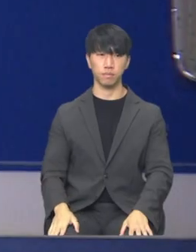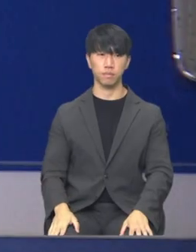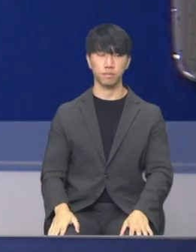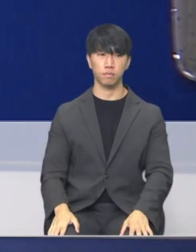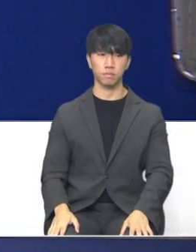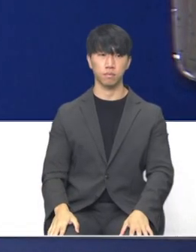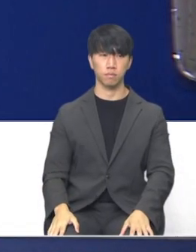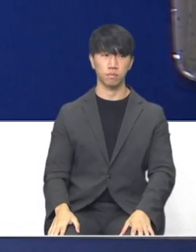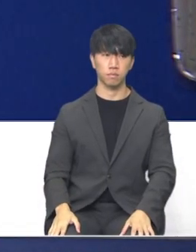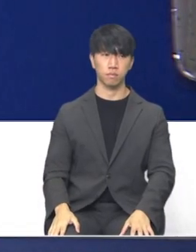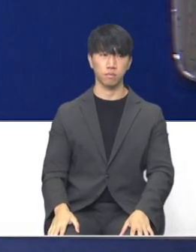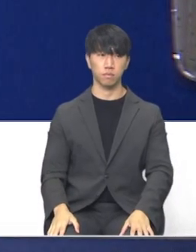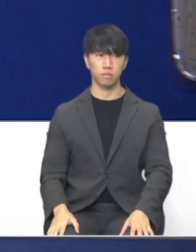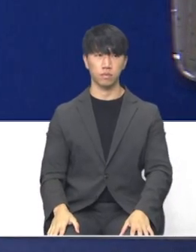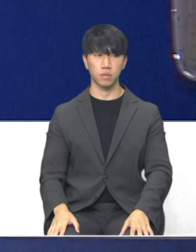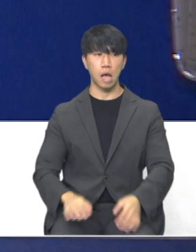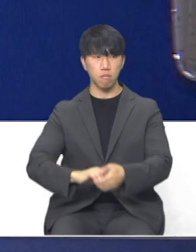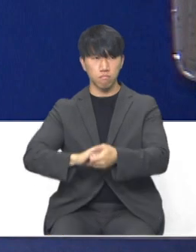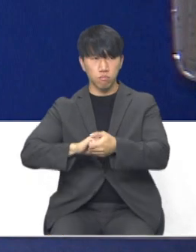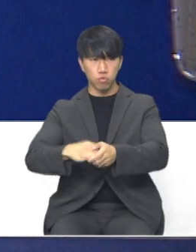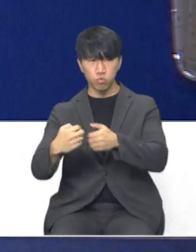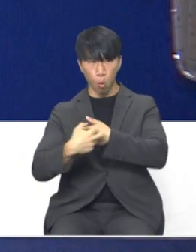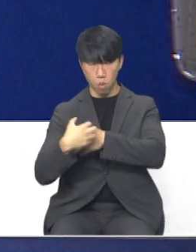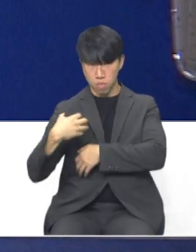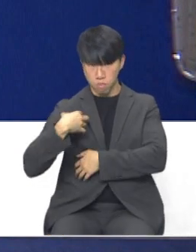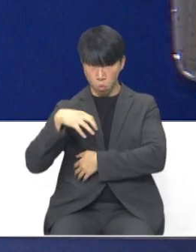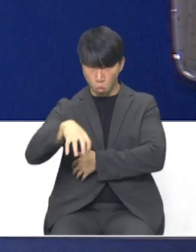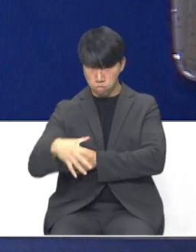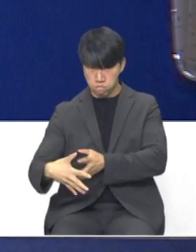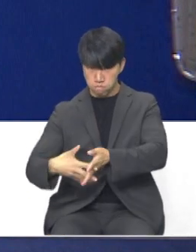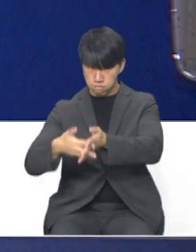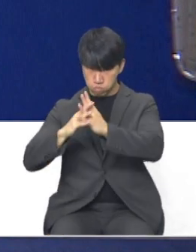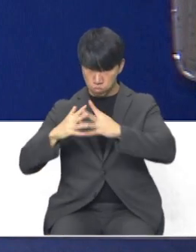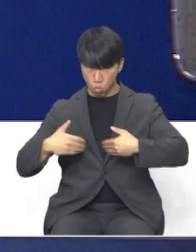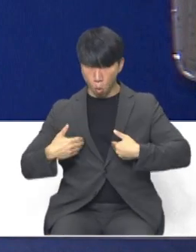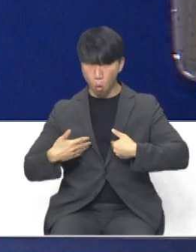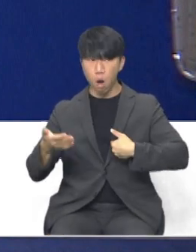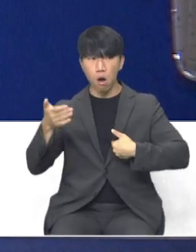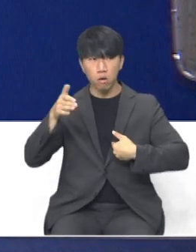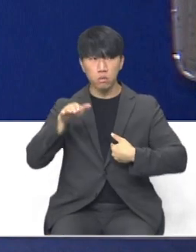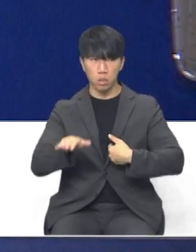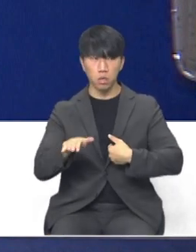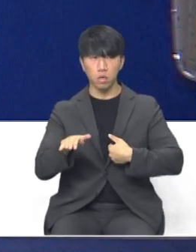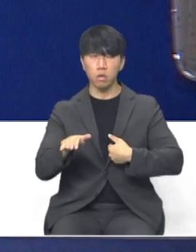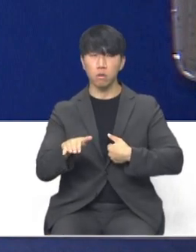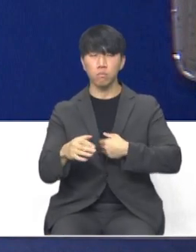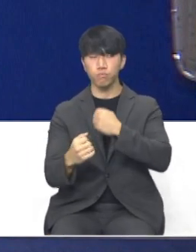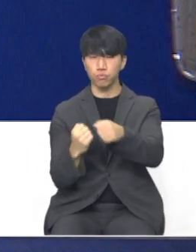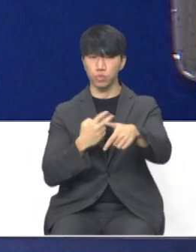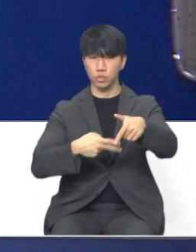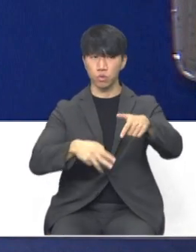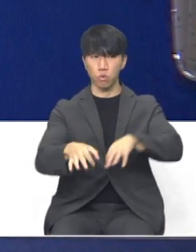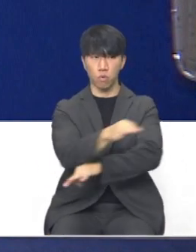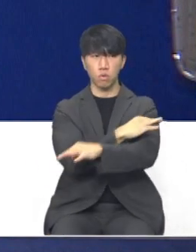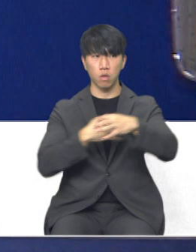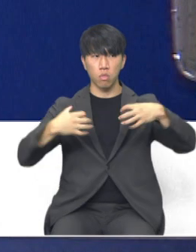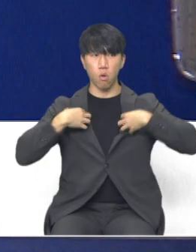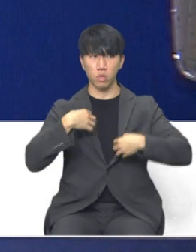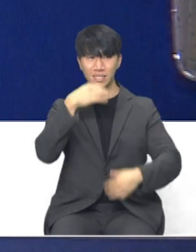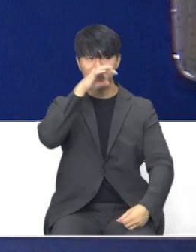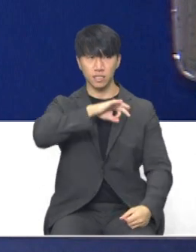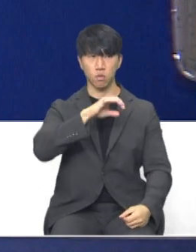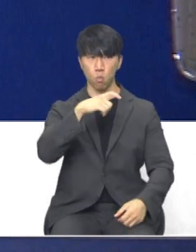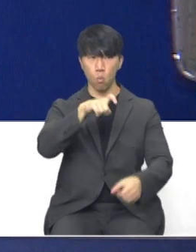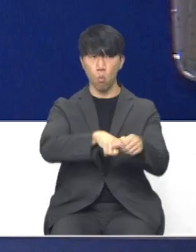의료를 담당하고 있는 병원이 유치되어야 하는데 그럼에도 불구하고 인천경제청에서 영리를 목적으로 하는 이런